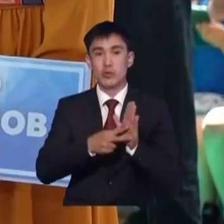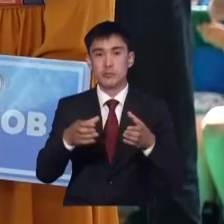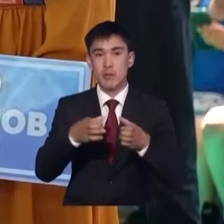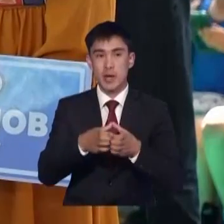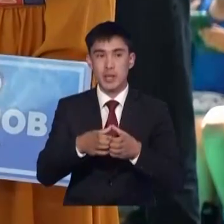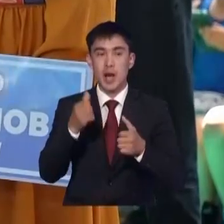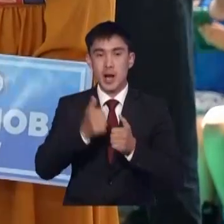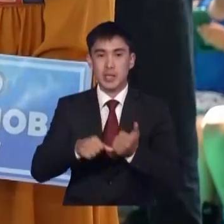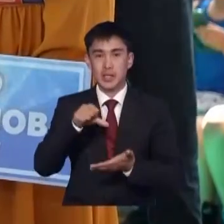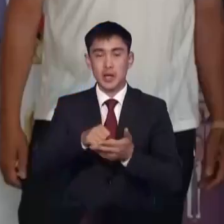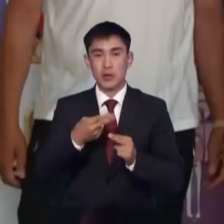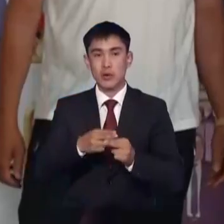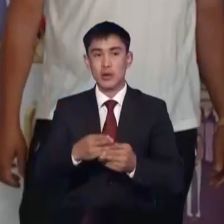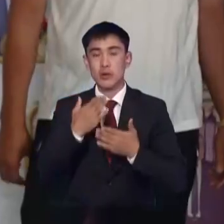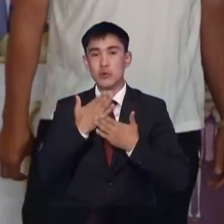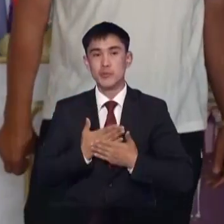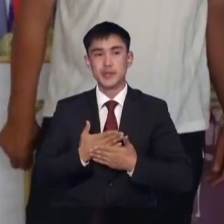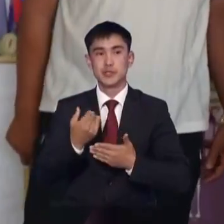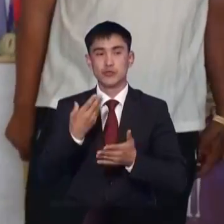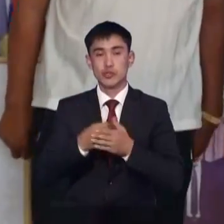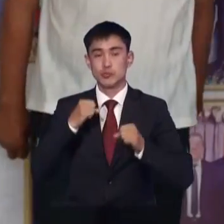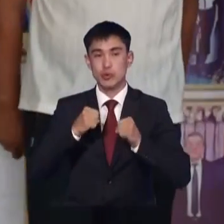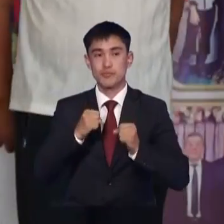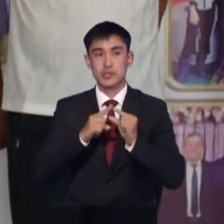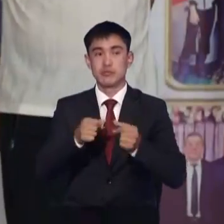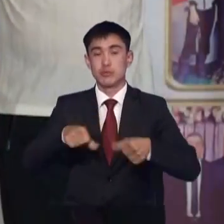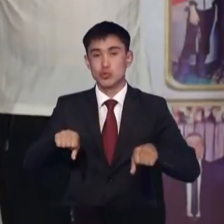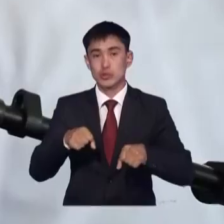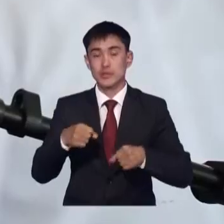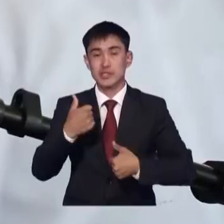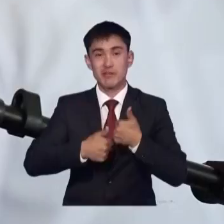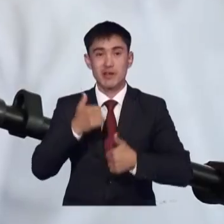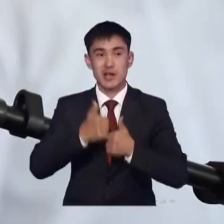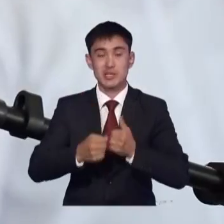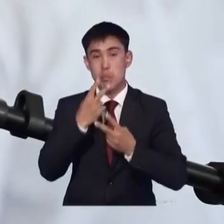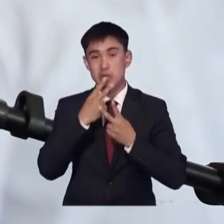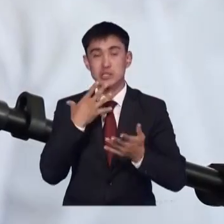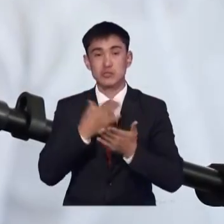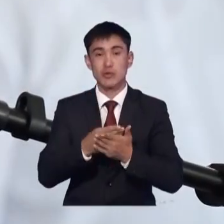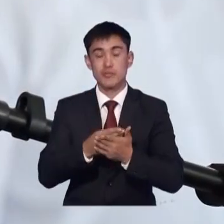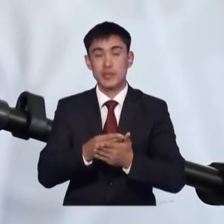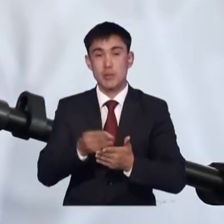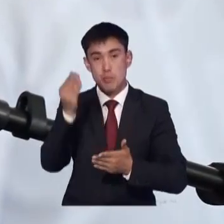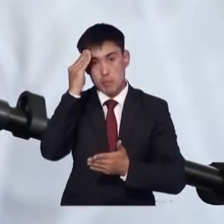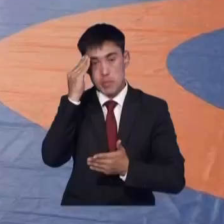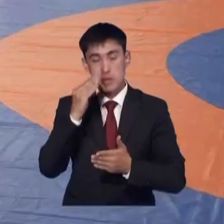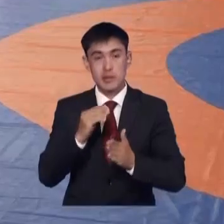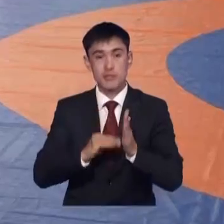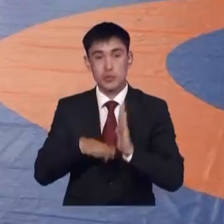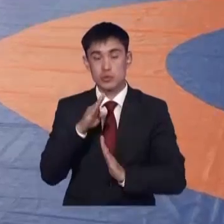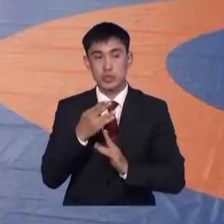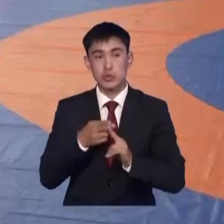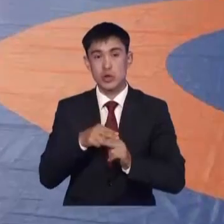команд каждый член которой горит любимым видом спорта по словам судей на соревновании каждый борец продемонстрировал отточенный приёмы и действия